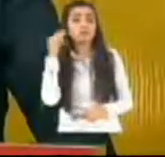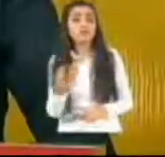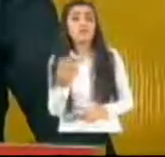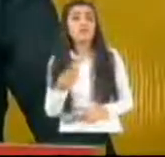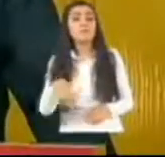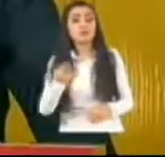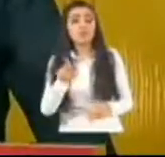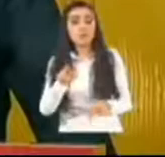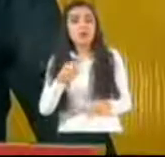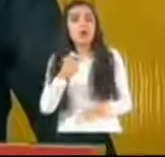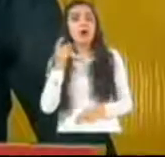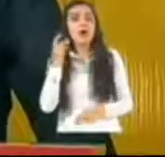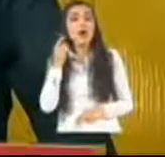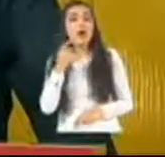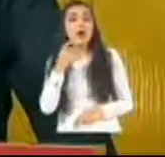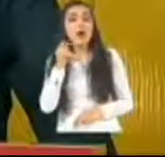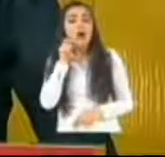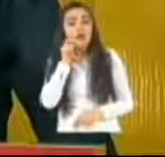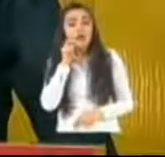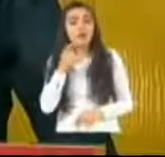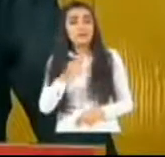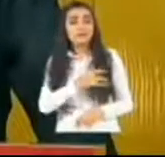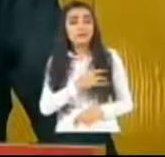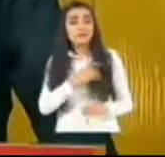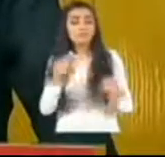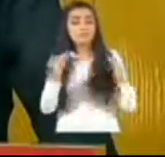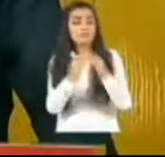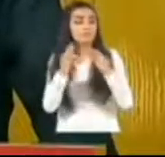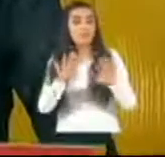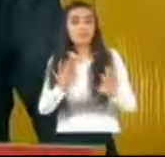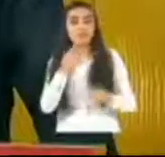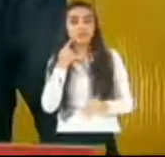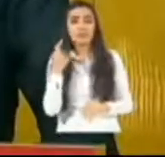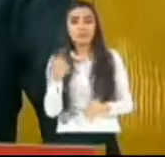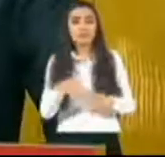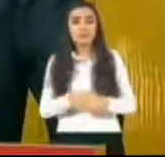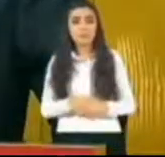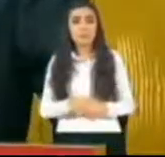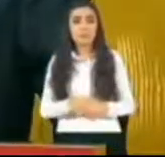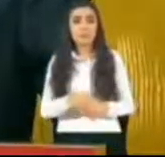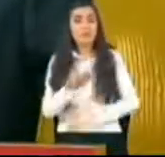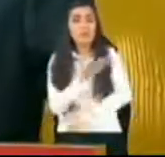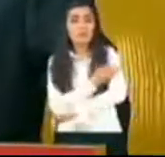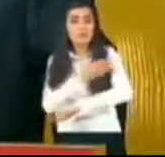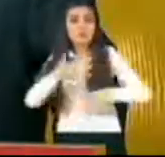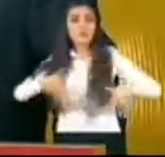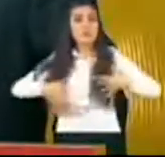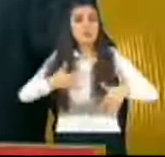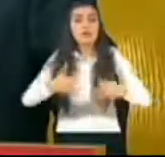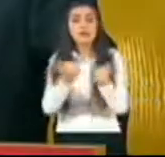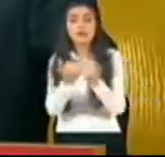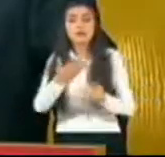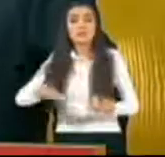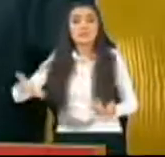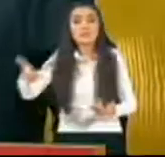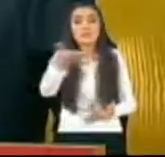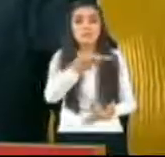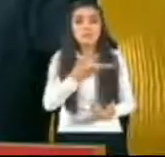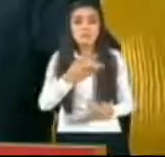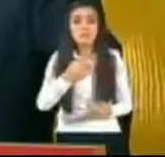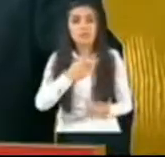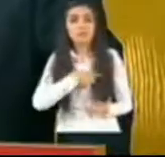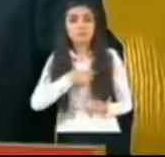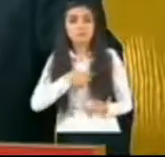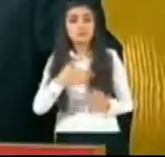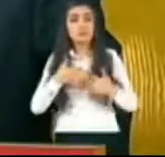gibi ahlak ve vicdanla da örtüşmeyecektir. Ülkemizde engelli vatandaşlarımızın